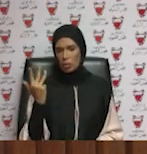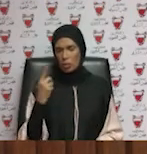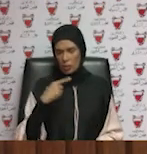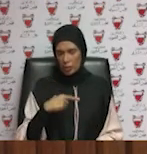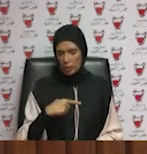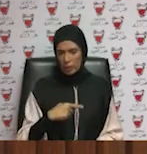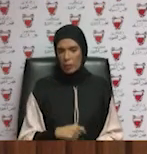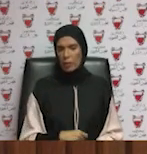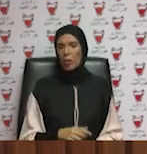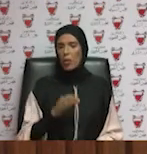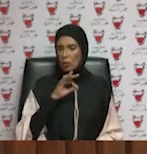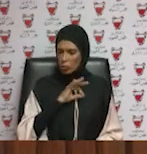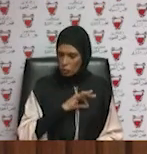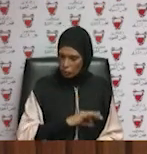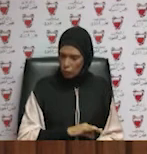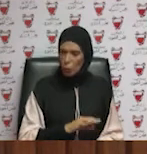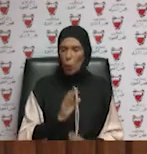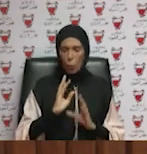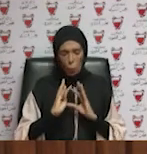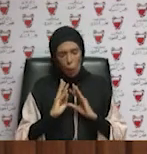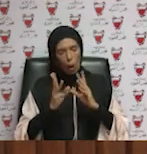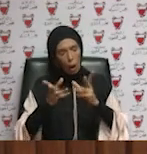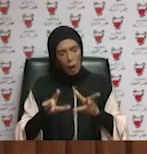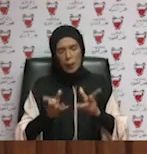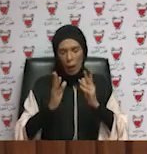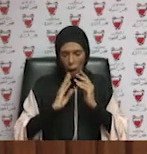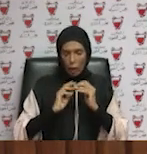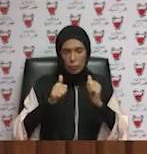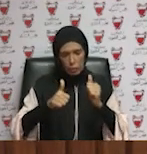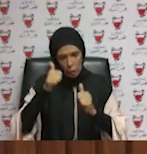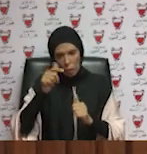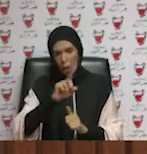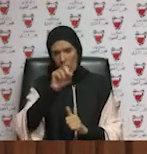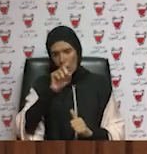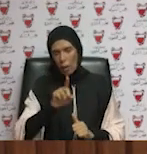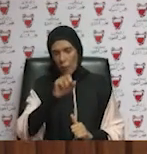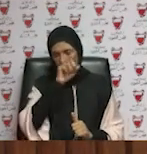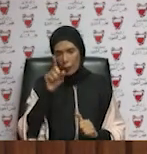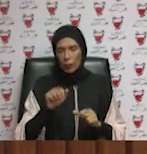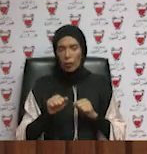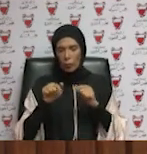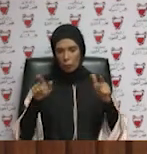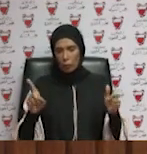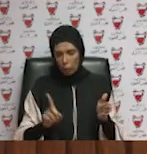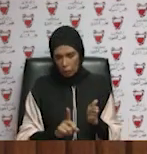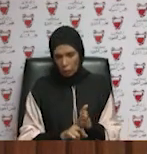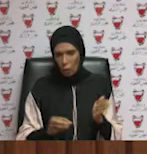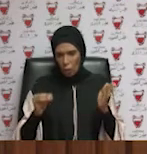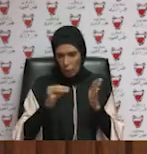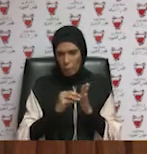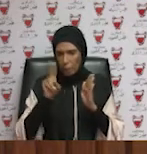2019، ويجب أن يطرح، ويجب أن تكون الأسئلة واضحة، ويجب أن يثبت في